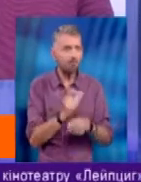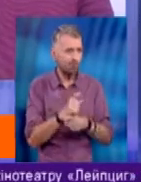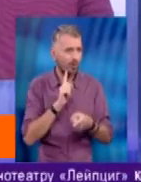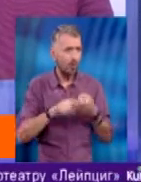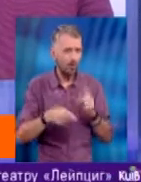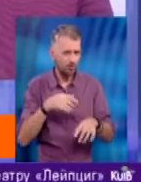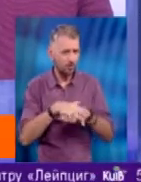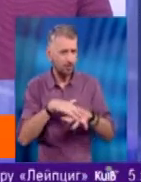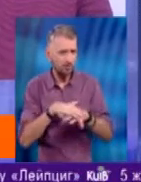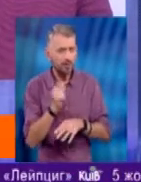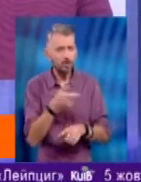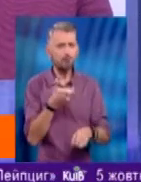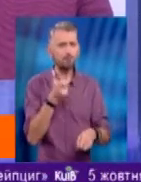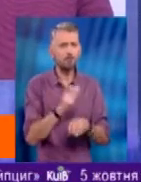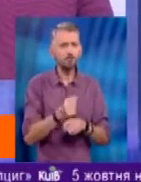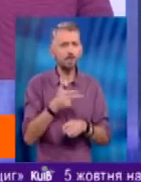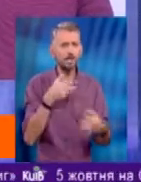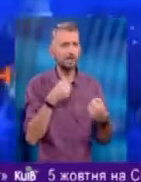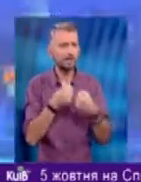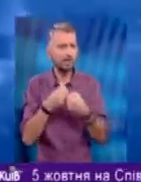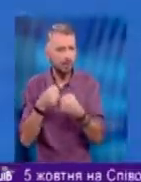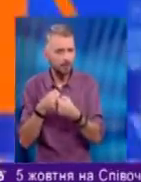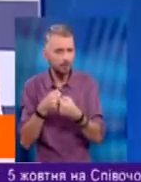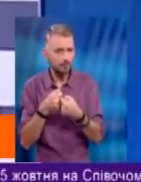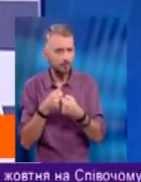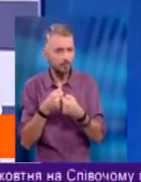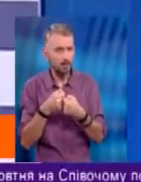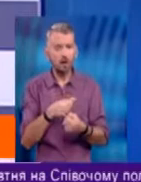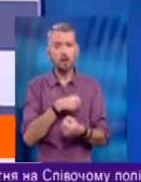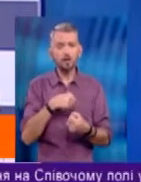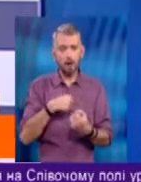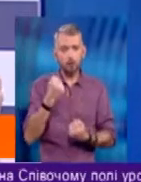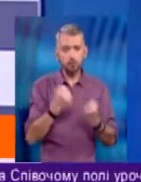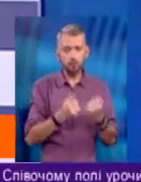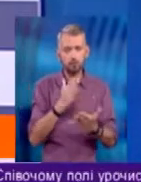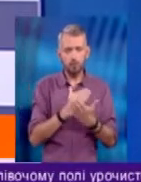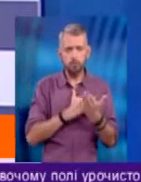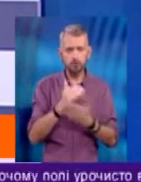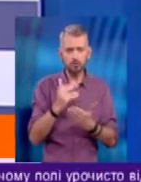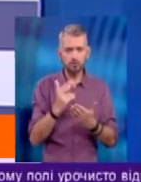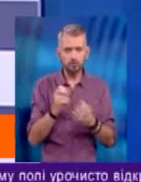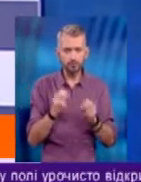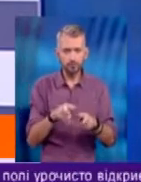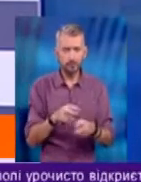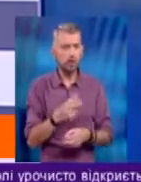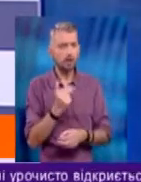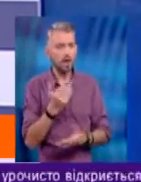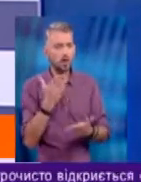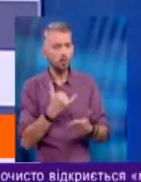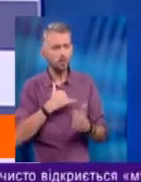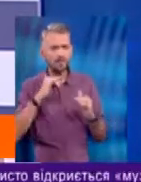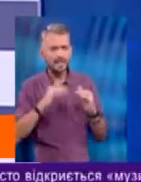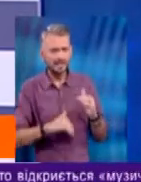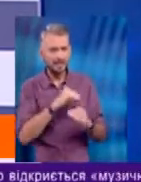це математика, це більше кількість ДТП. Да, якщо сам автомобіль є повищеним якщо в нас низький рівень